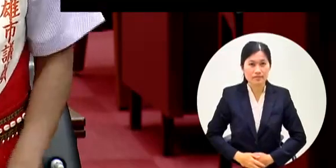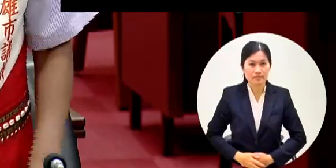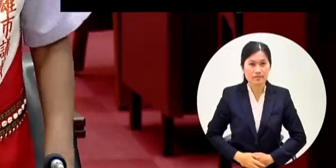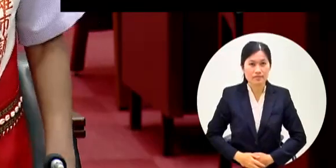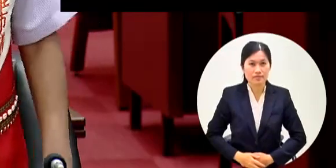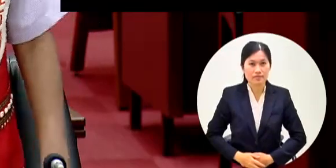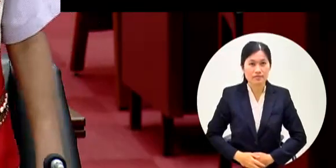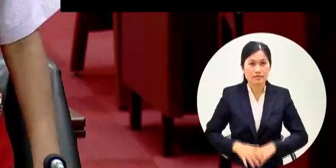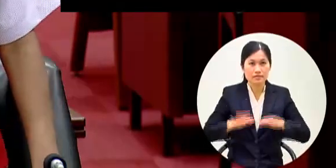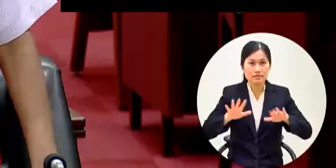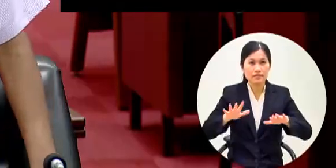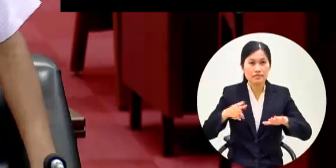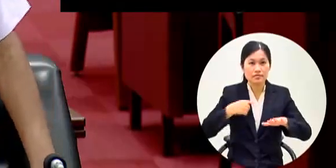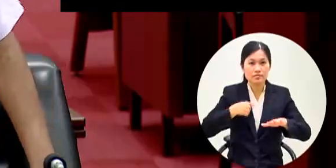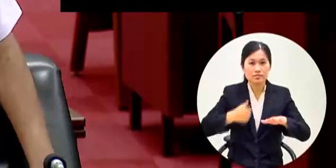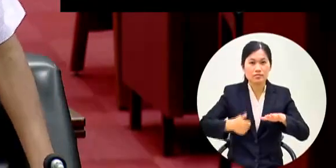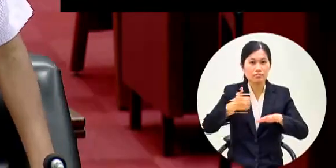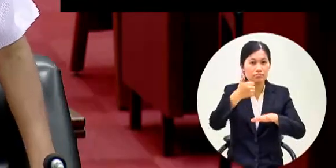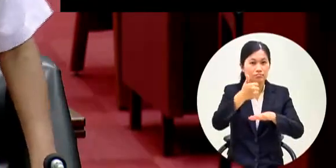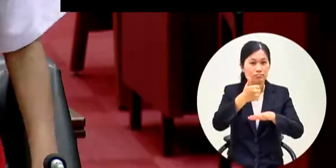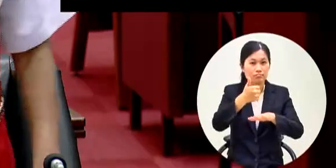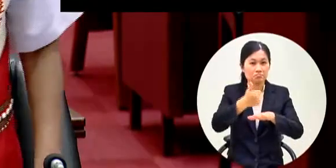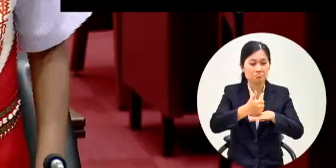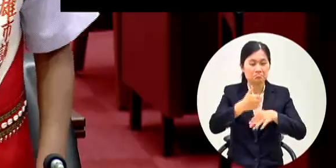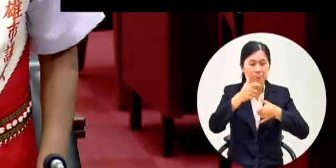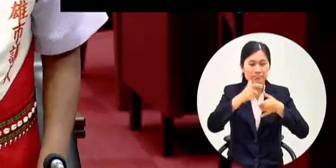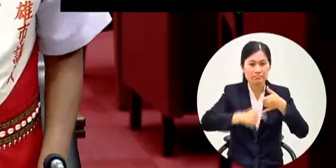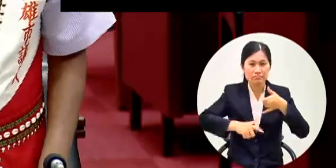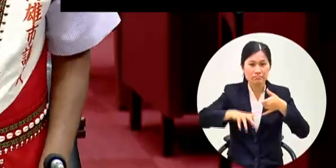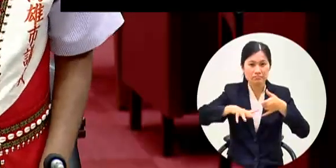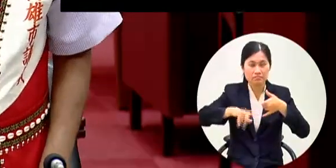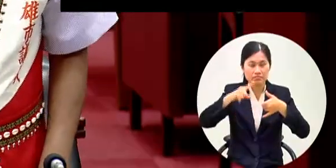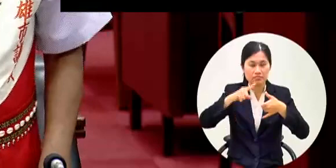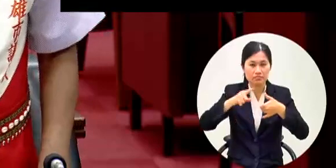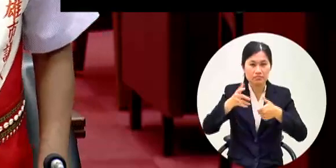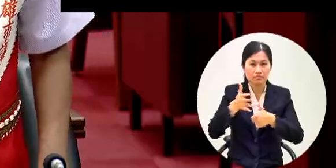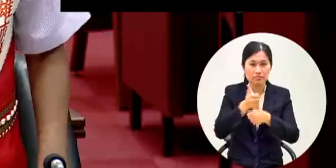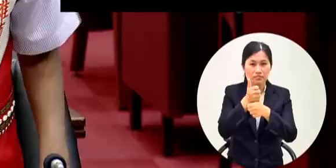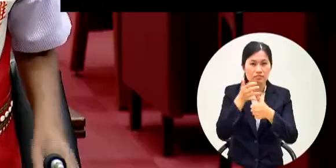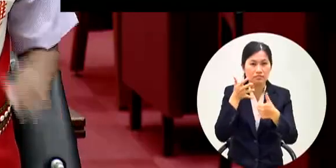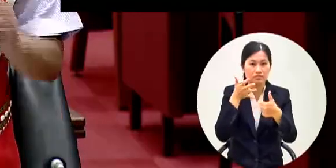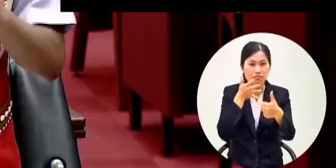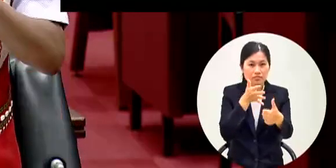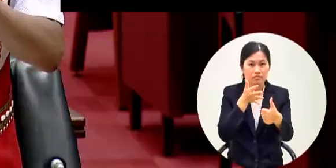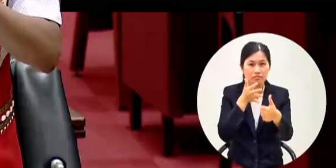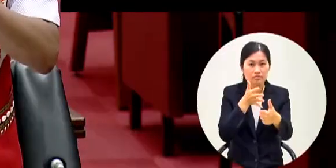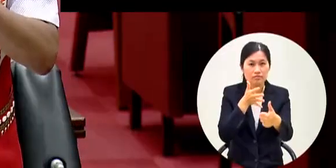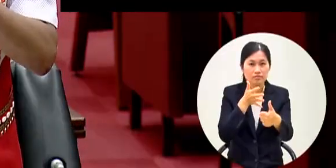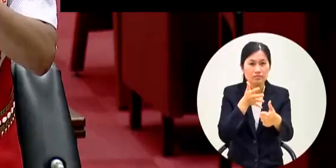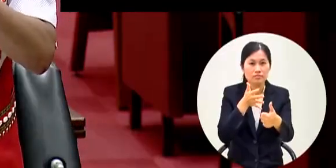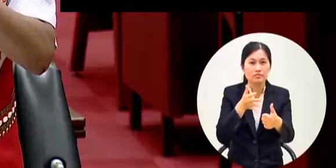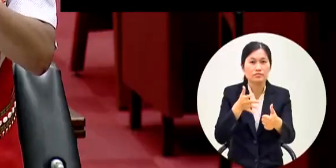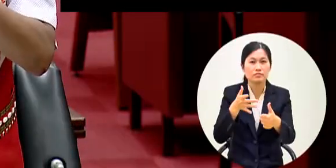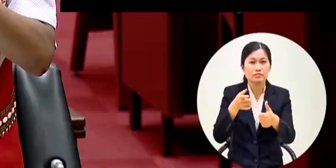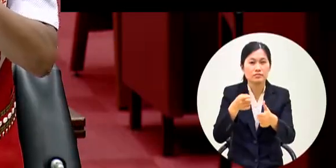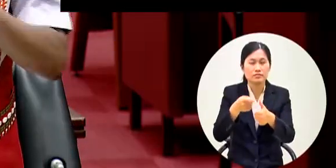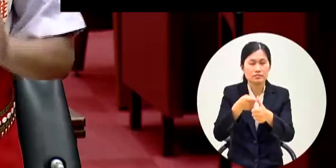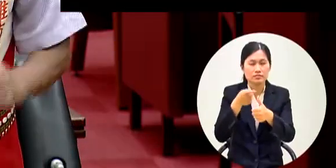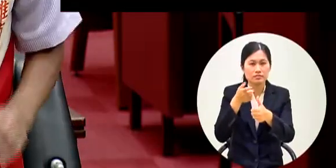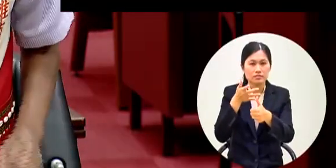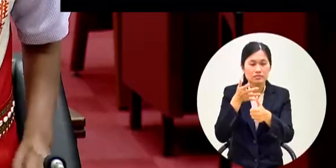今天是本席的第一次的一个总执行，我想请教我们的市长，